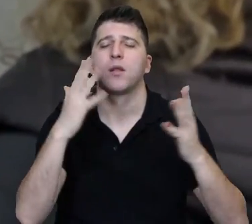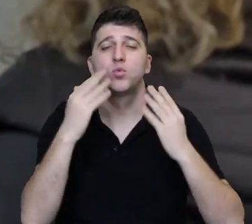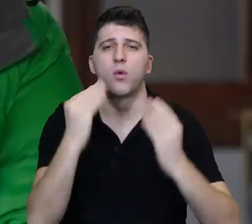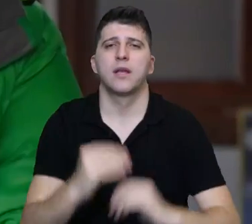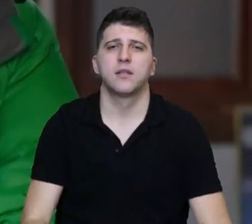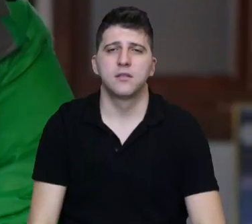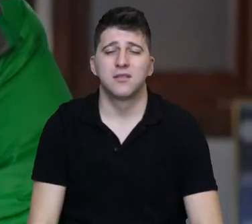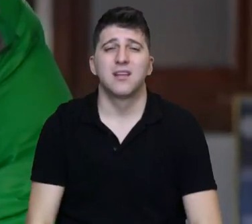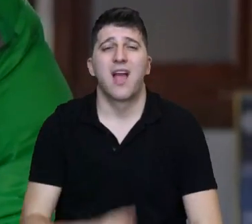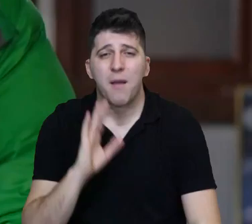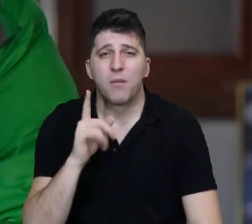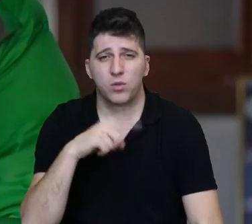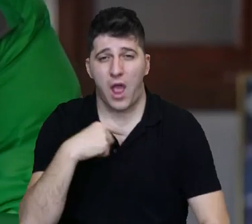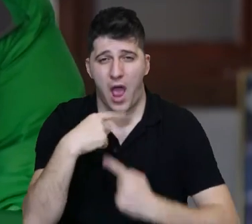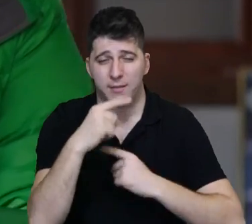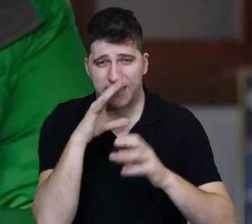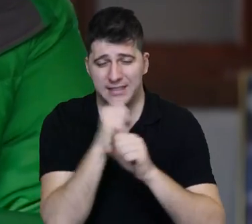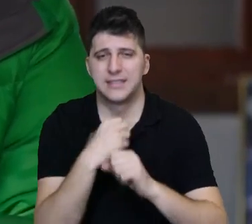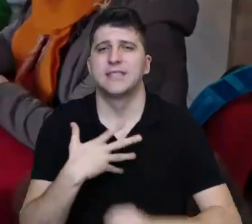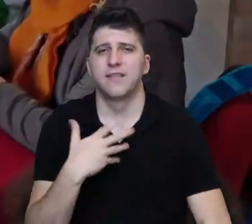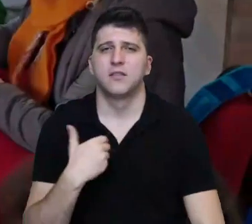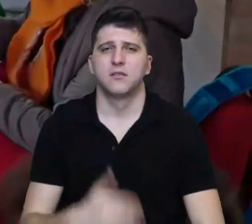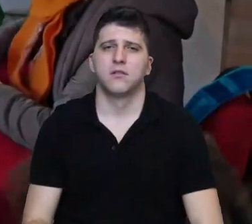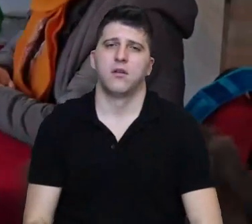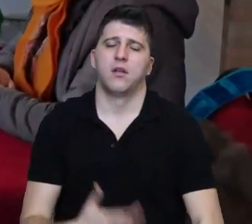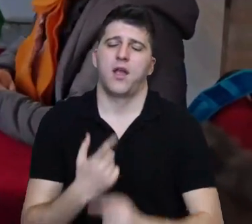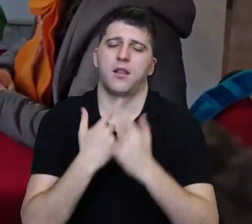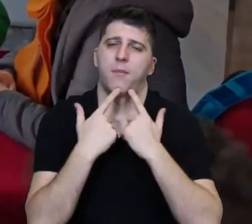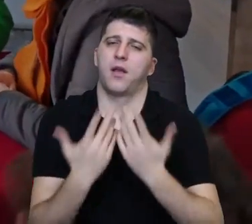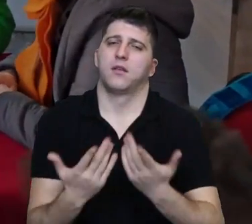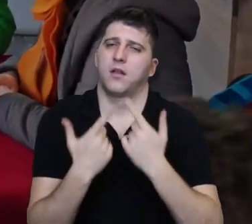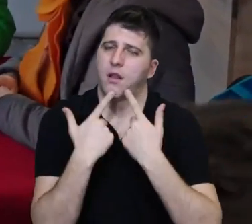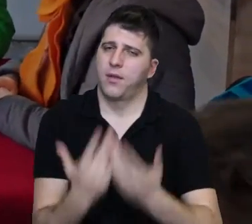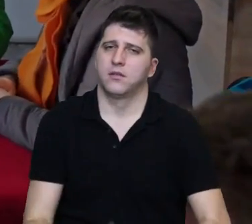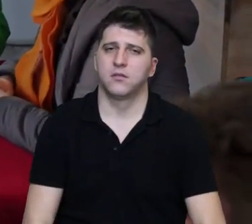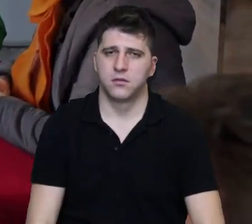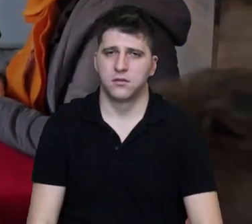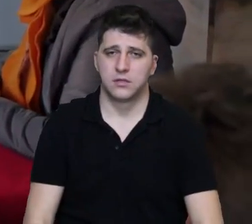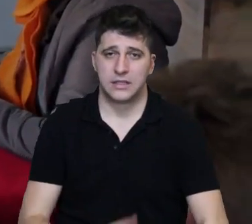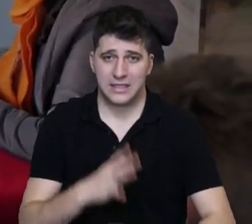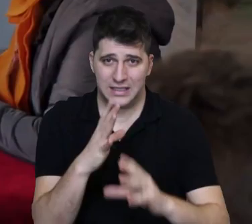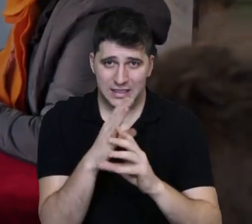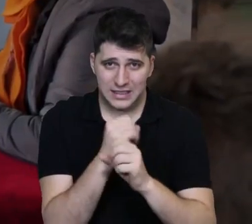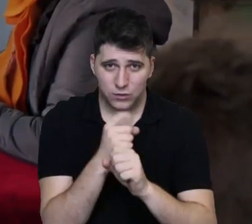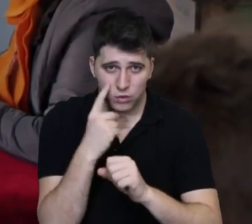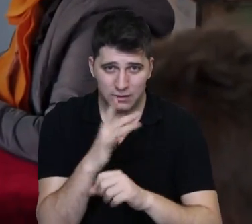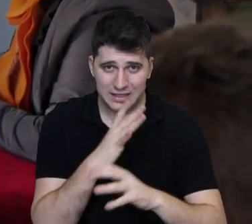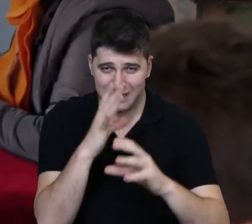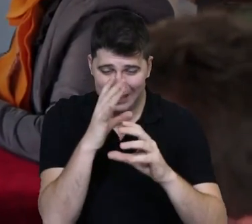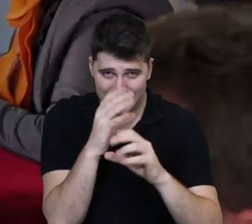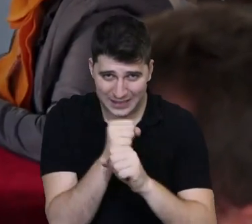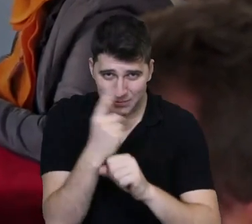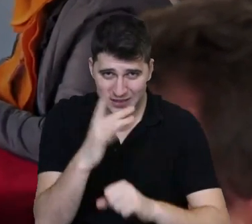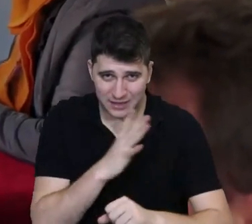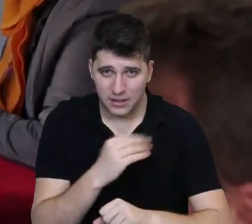iyi. Yalnız bunlar aramızda kalırsa çok seviniriz. Ne demek? Ne demek? Bak sır olduğu zaman, sır olduğu